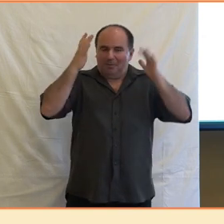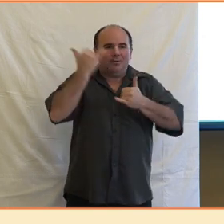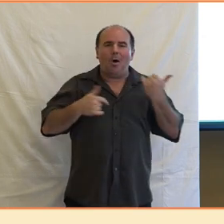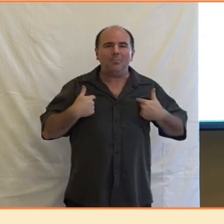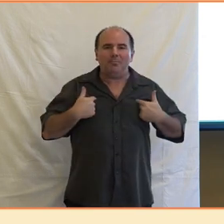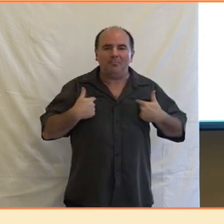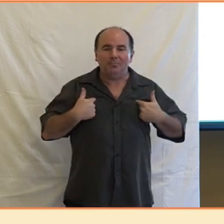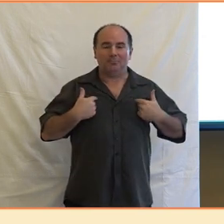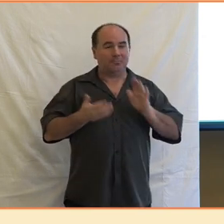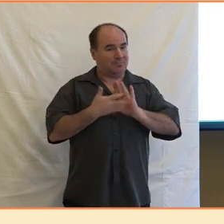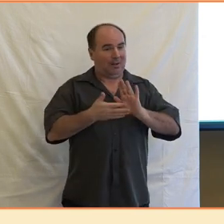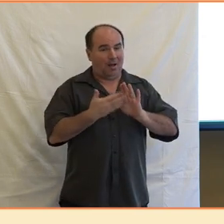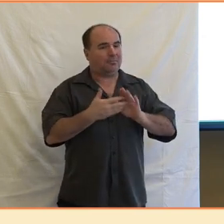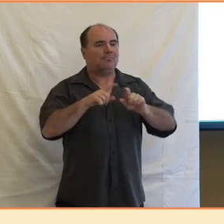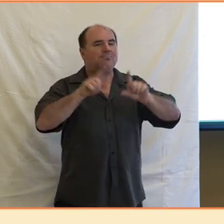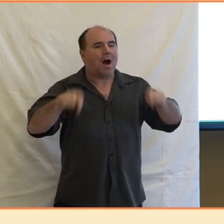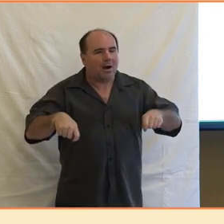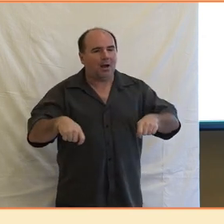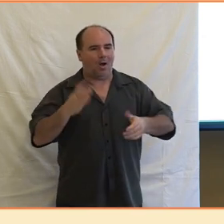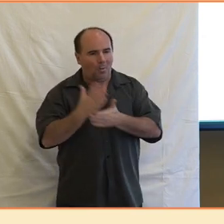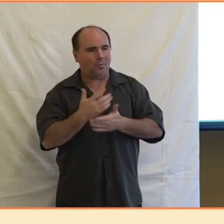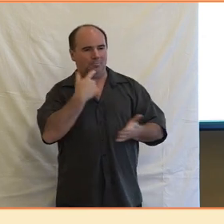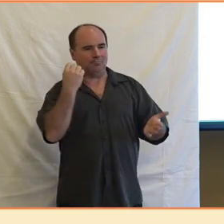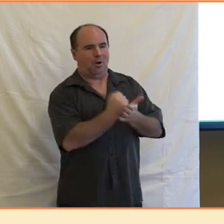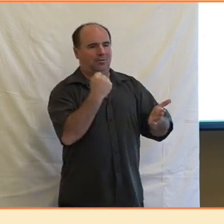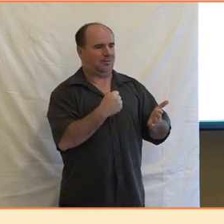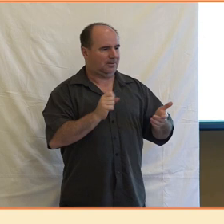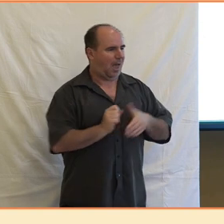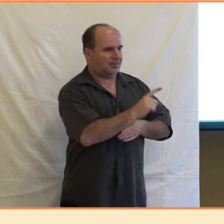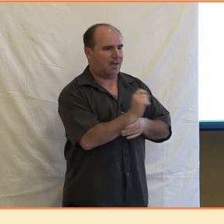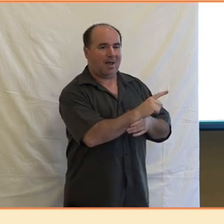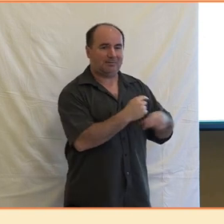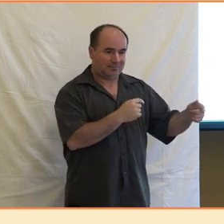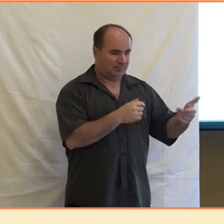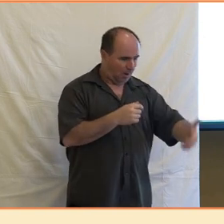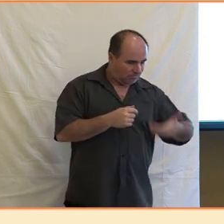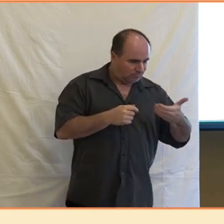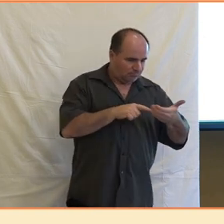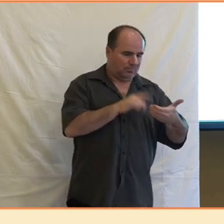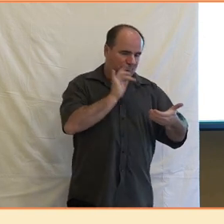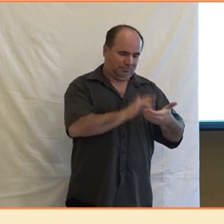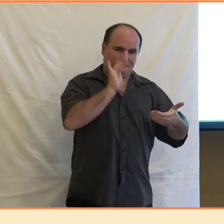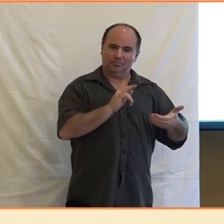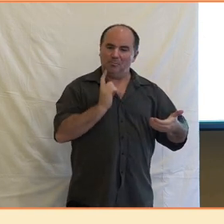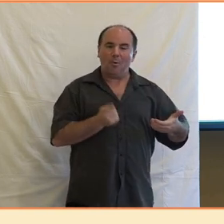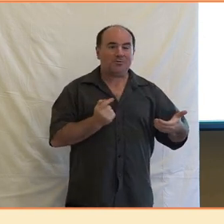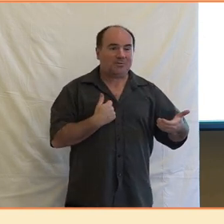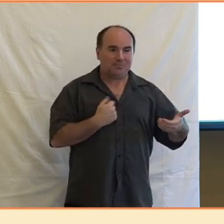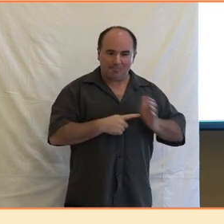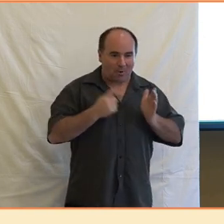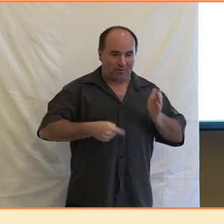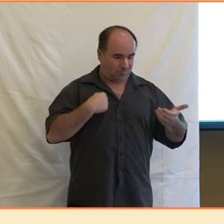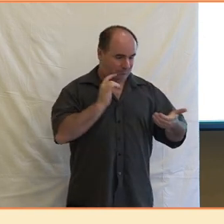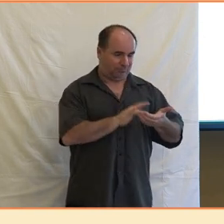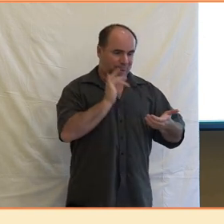mobilních aplikací. Nějaké potvrzovací SMSky se postupně vytlačují. Vlastně ta možnost je třeba někde ještě zachována